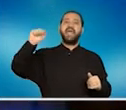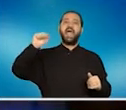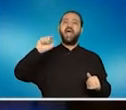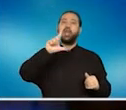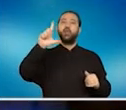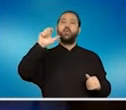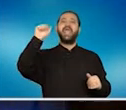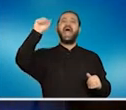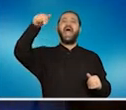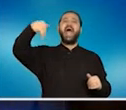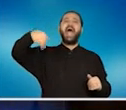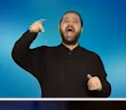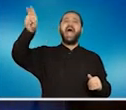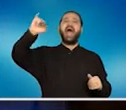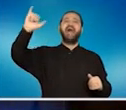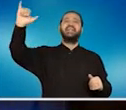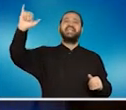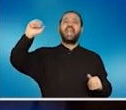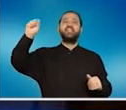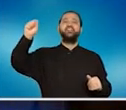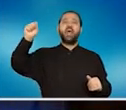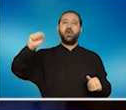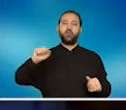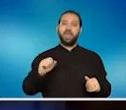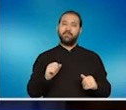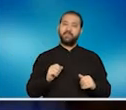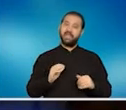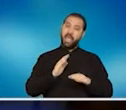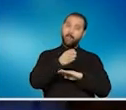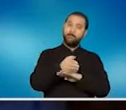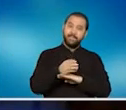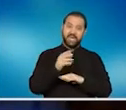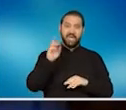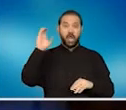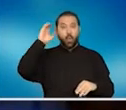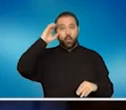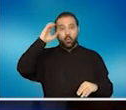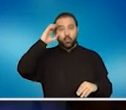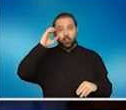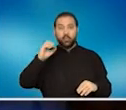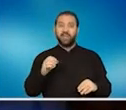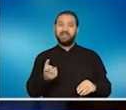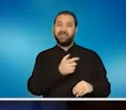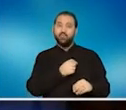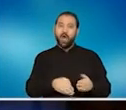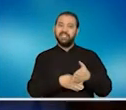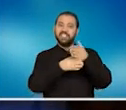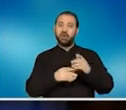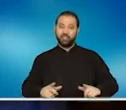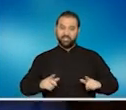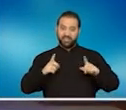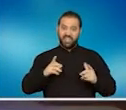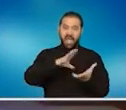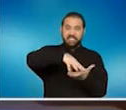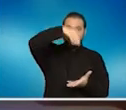o tipografie pentru ca, prin cultură, să întrețină și viața